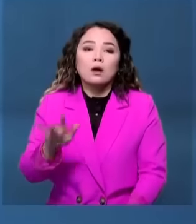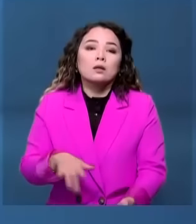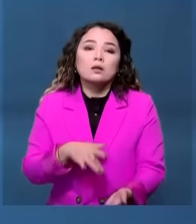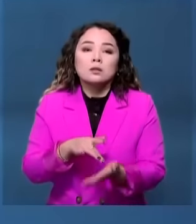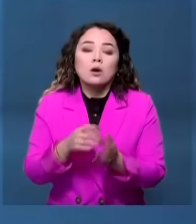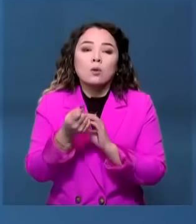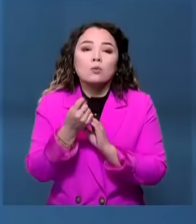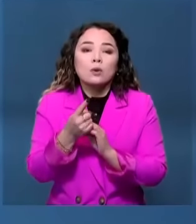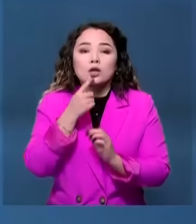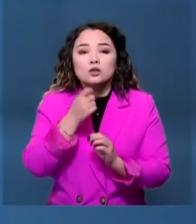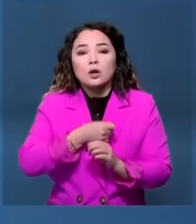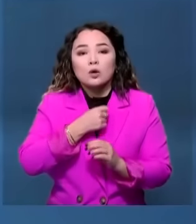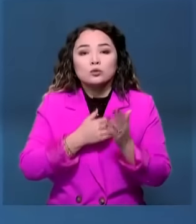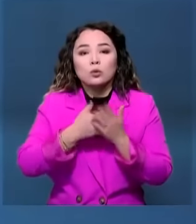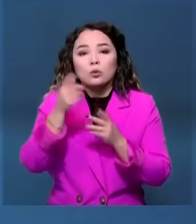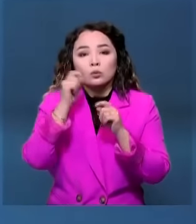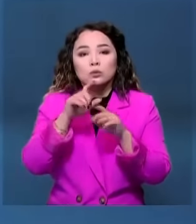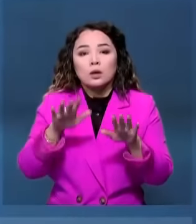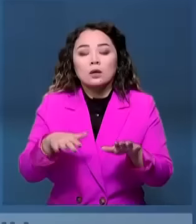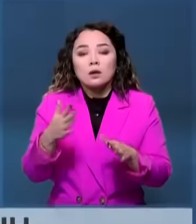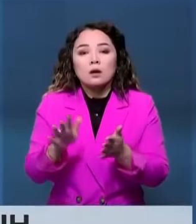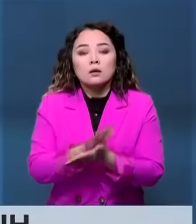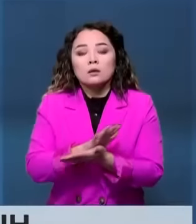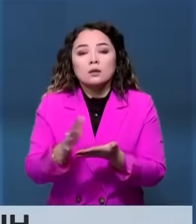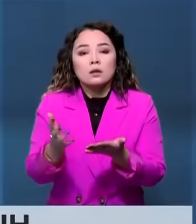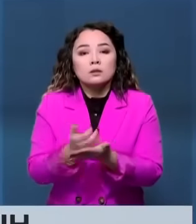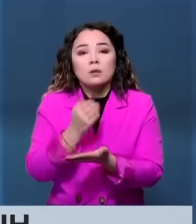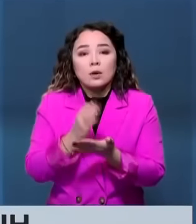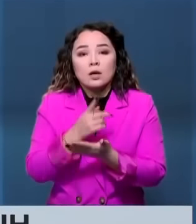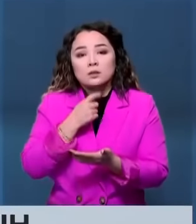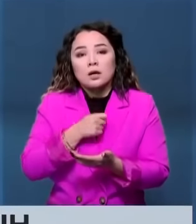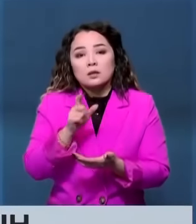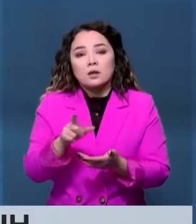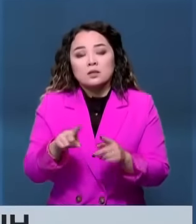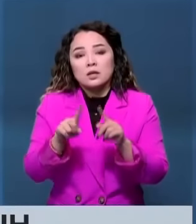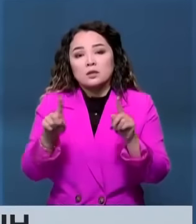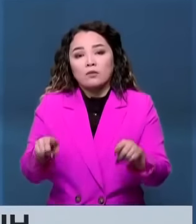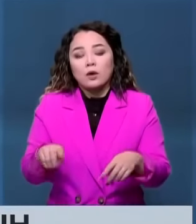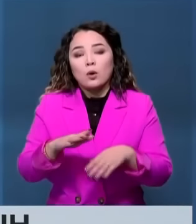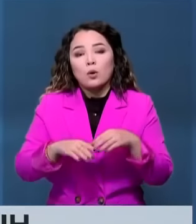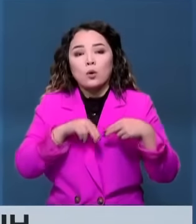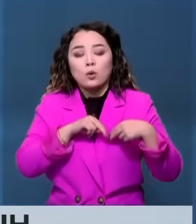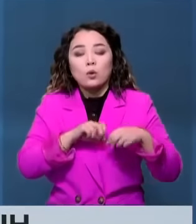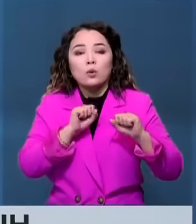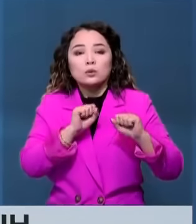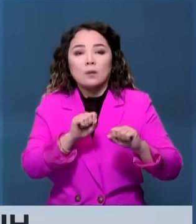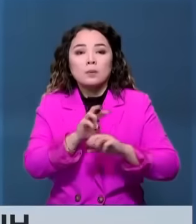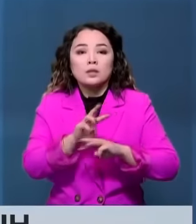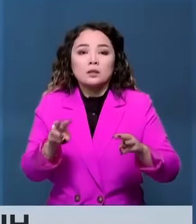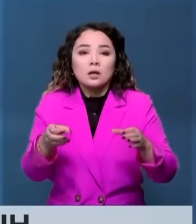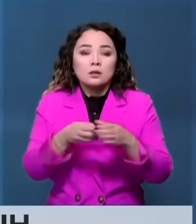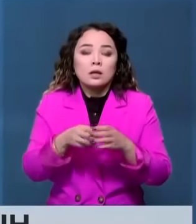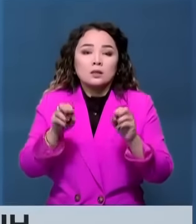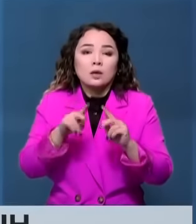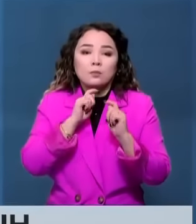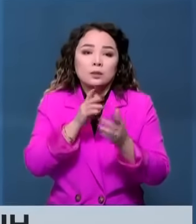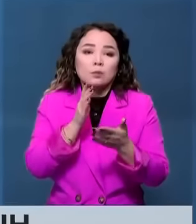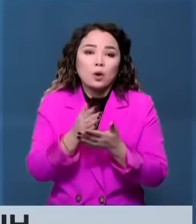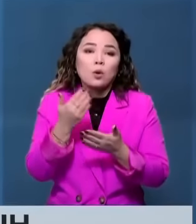Оралда 11 жауынгер жоғары оқу орындарының грантын жеңіп алды. Сарбаздарға сертификатты қорғаныс министрлігінің өкілдері арнайы